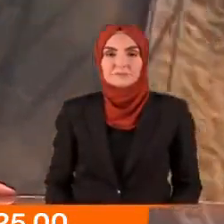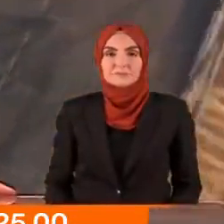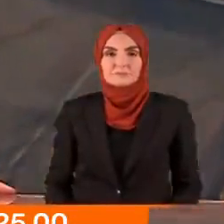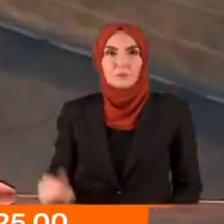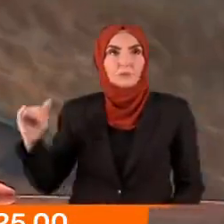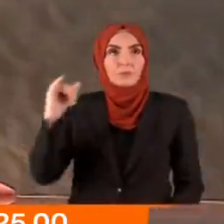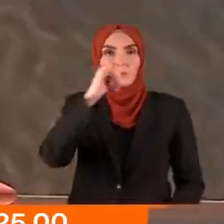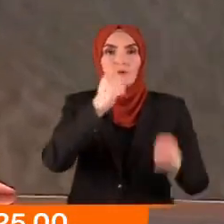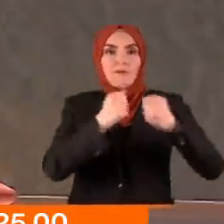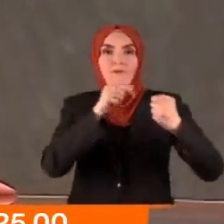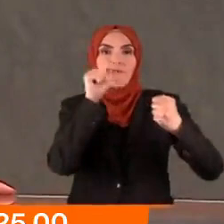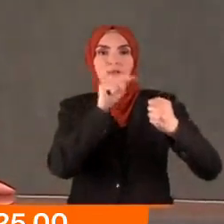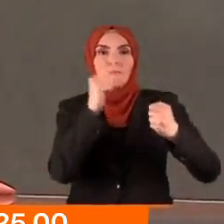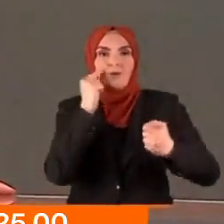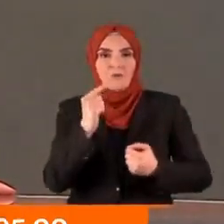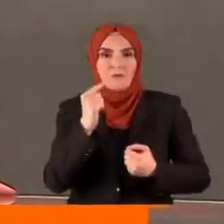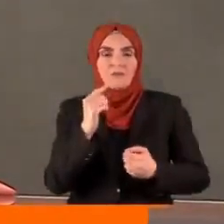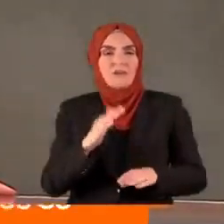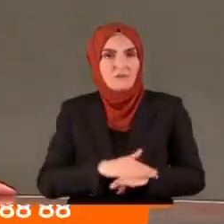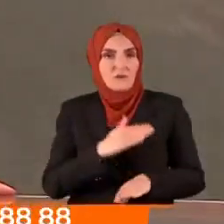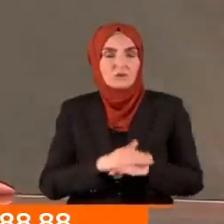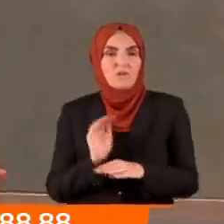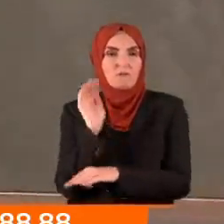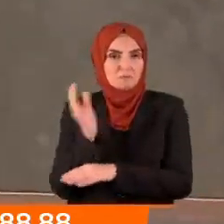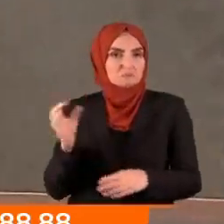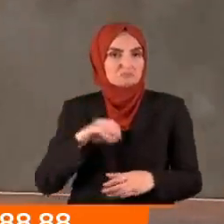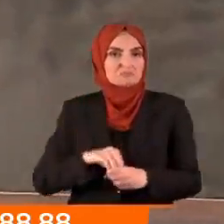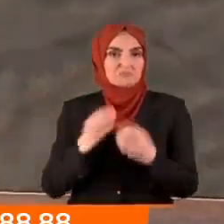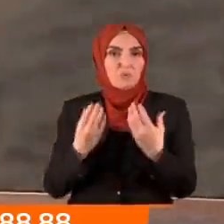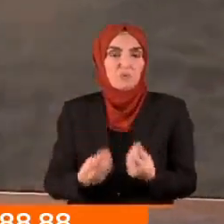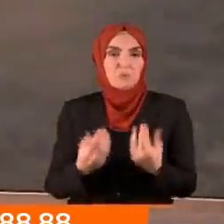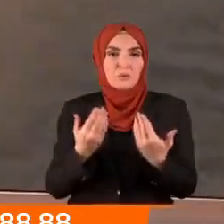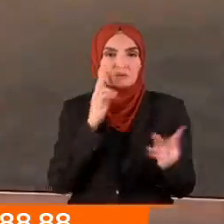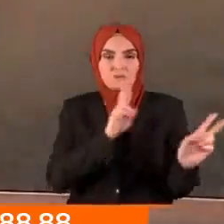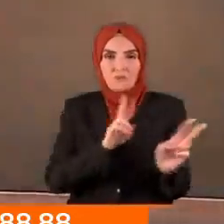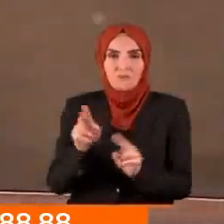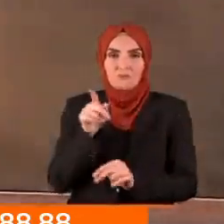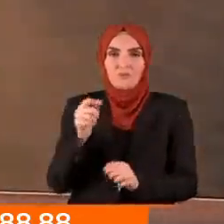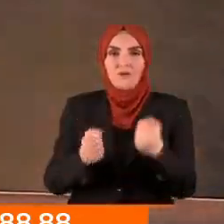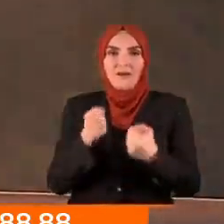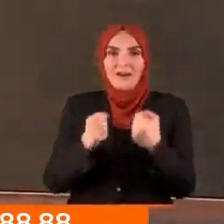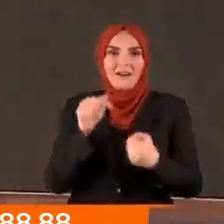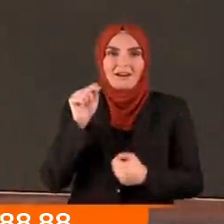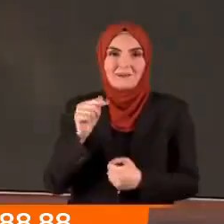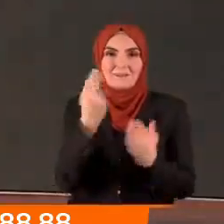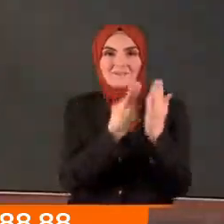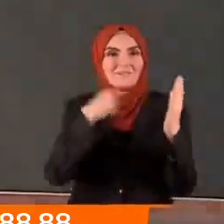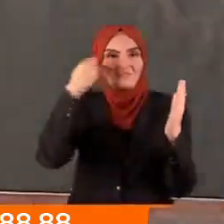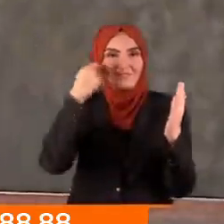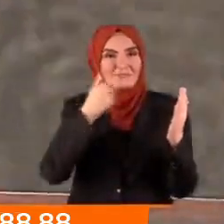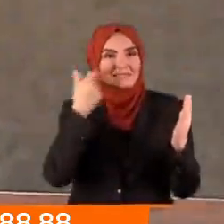Uçan arabalar artık yavaş yavaş hayatımıza girecek gibi. İşte bu görmüş olduğunuz araçta esinlendiği Jetgiller çizgi filmde olduğu